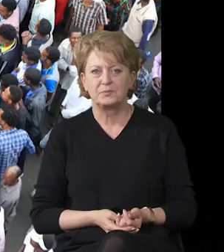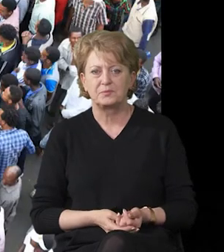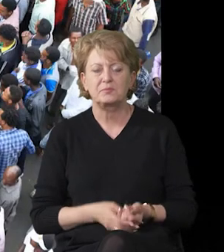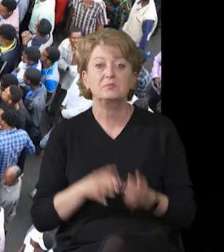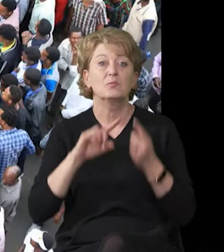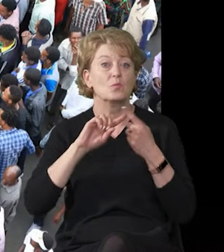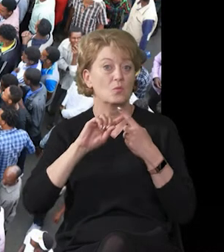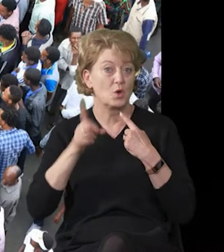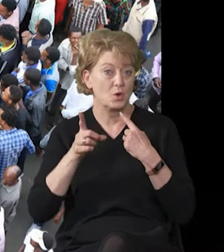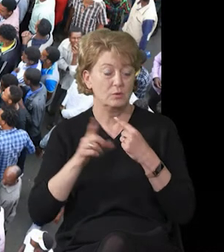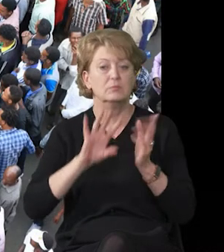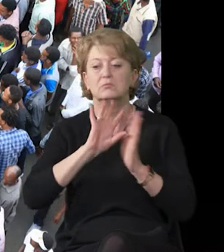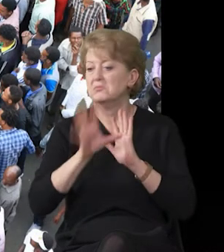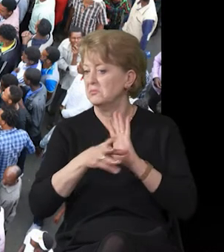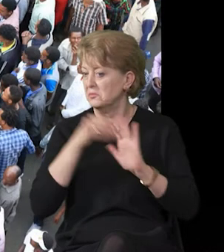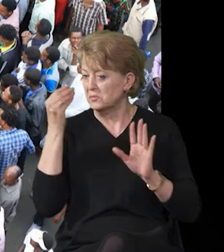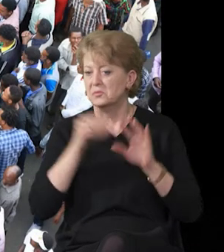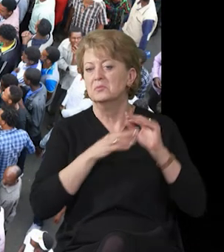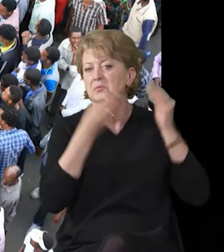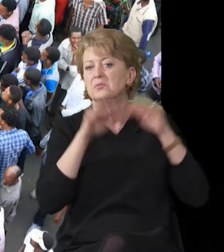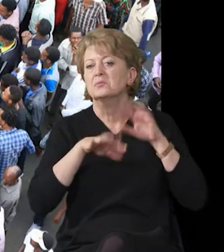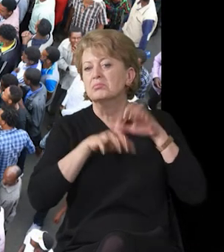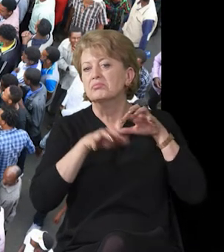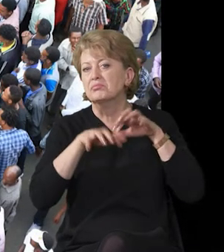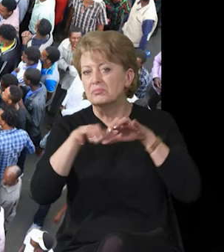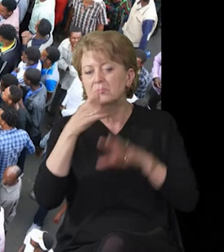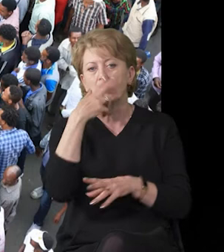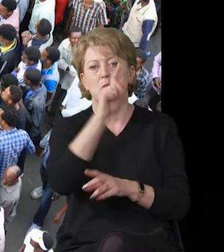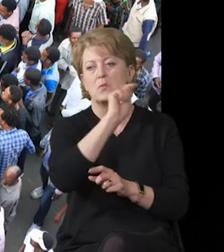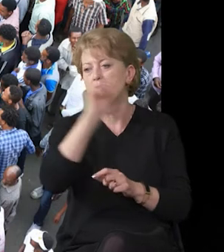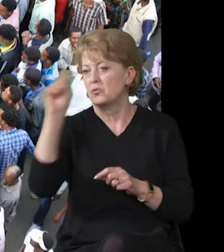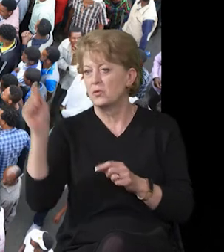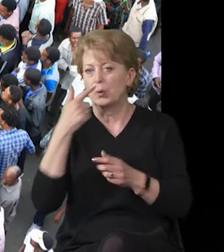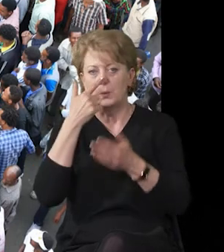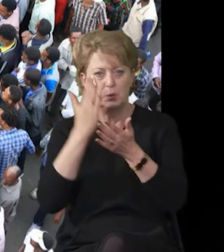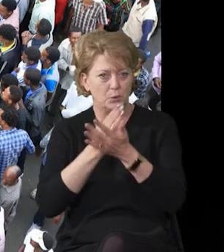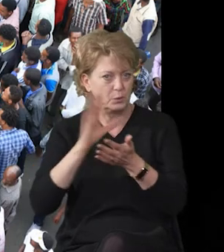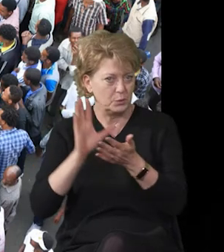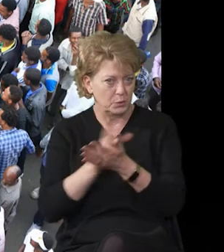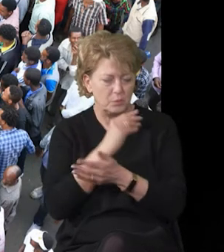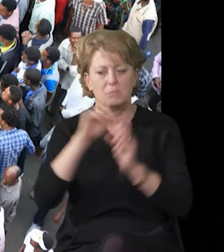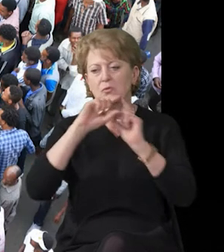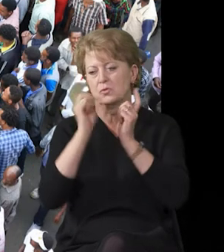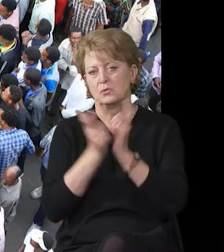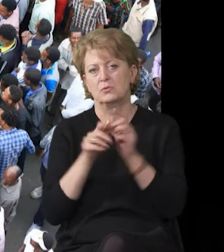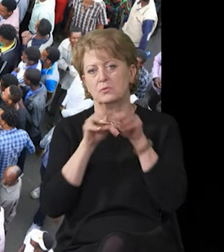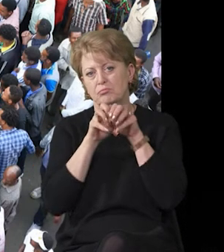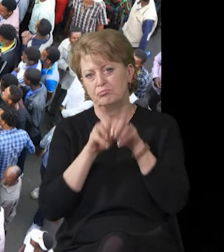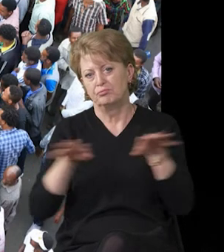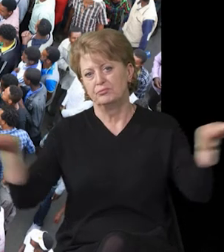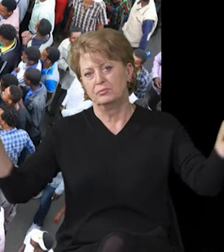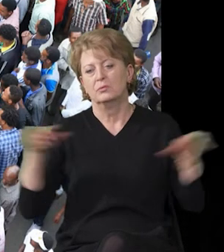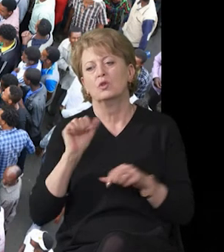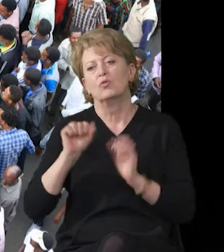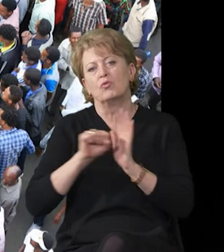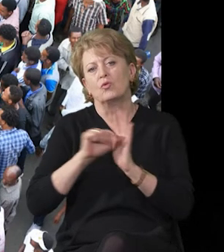I po zakończeniu w zasadzie tej procesji, po poświęceniu, tłum i celebranci odchodzą w kierunku swoich